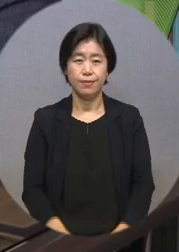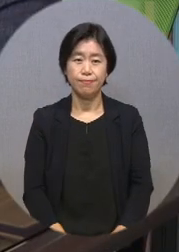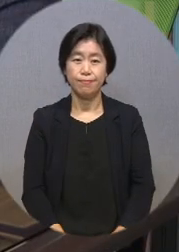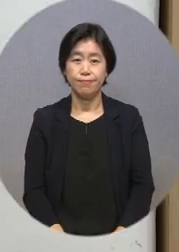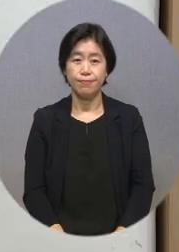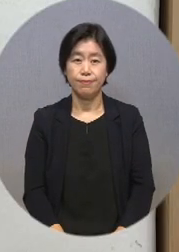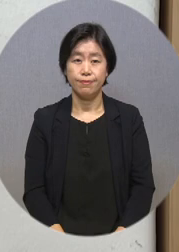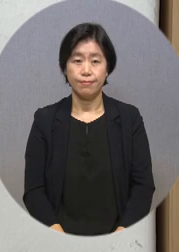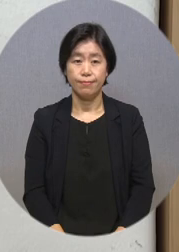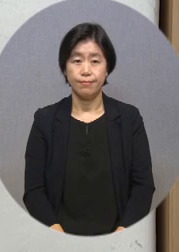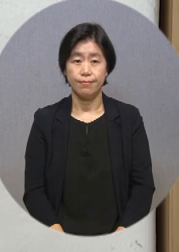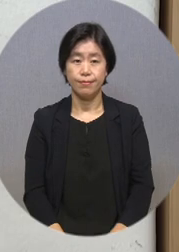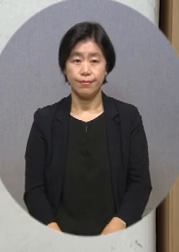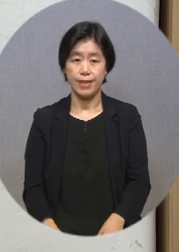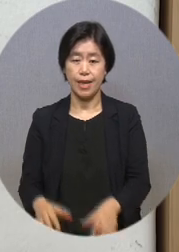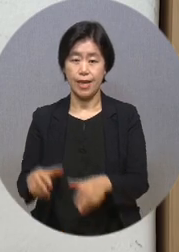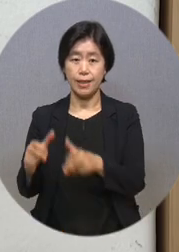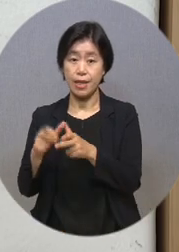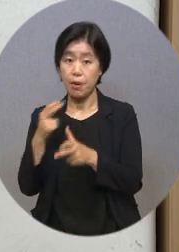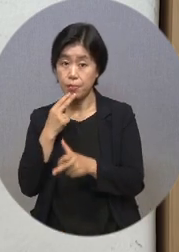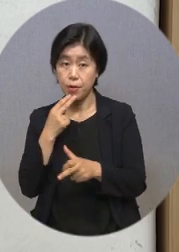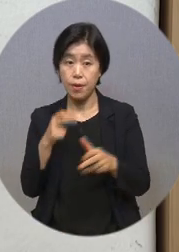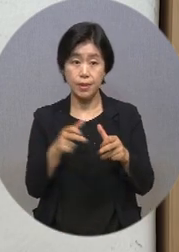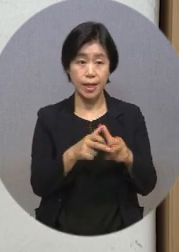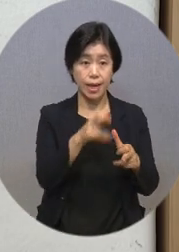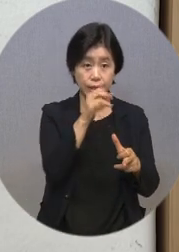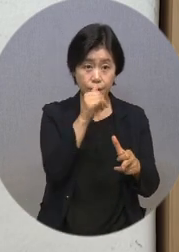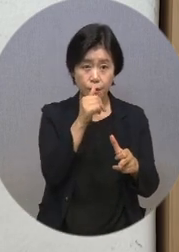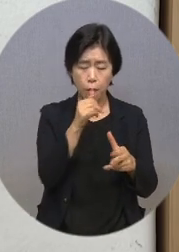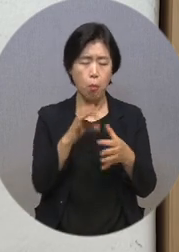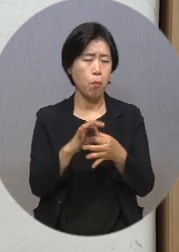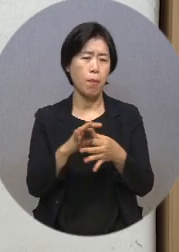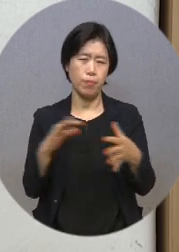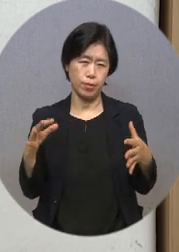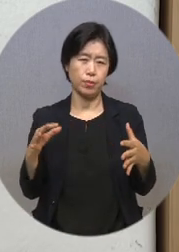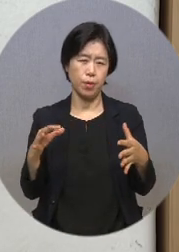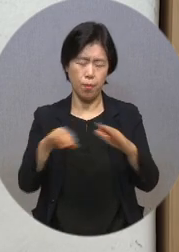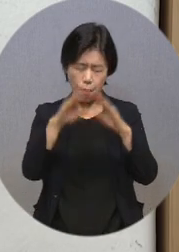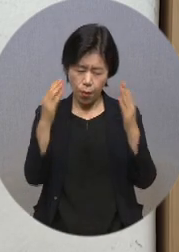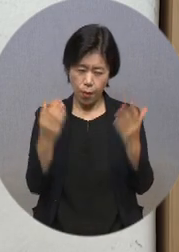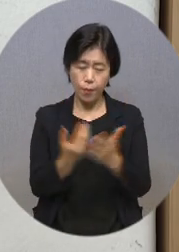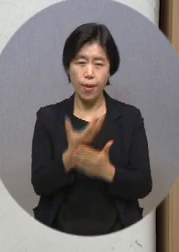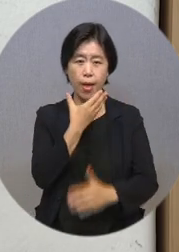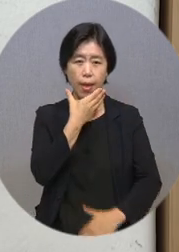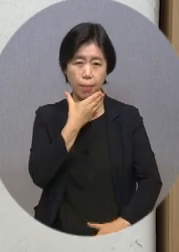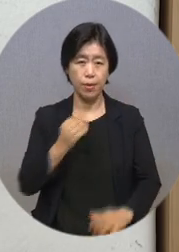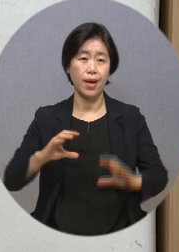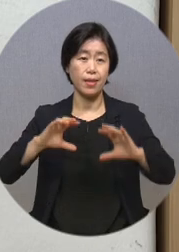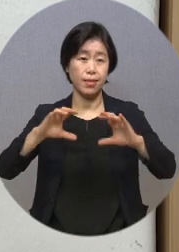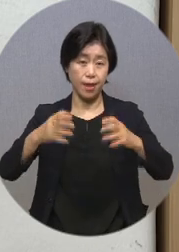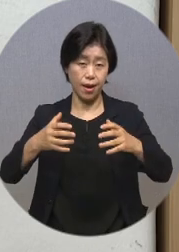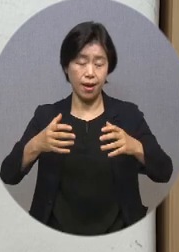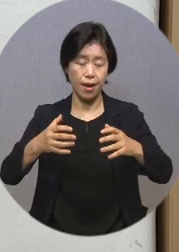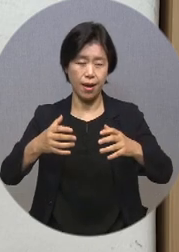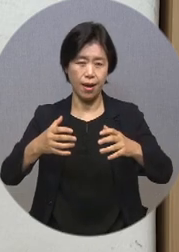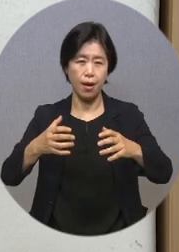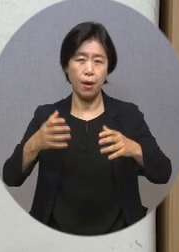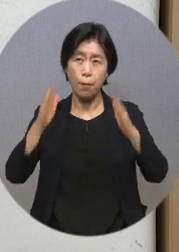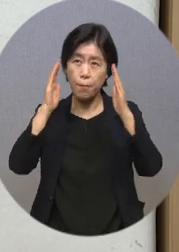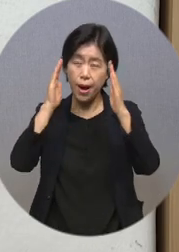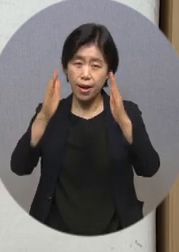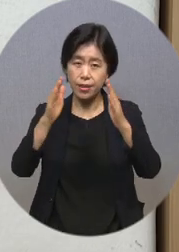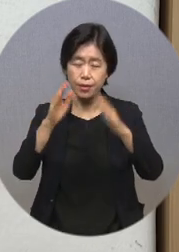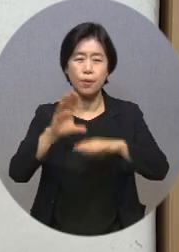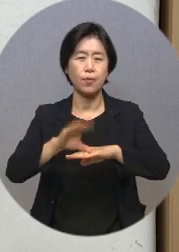가져보겠습니다. 비장애인과 장애인의 장벽이 없이 모두가 행복한 복지 한국을 지향하는 베어프리 코리아.